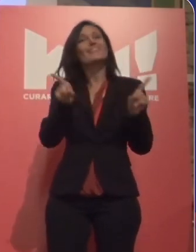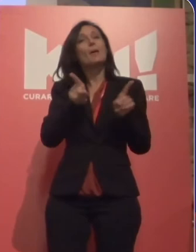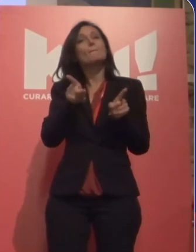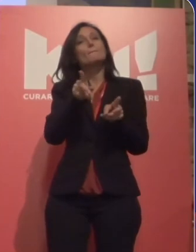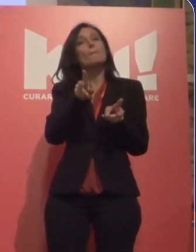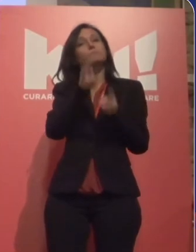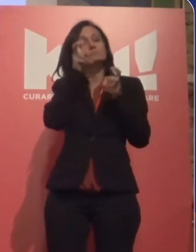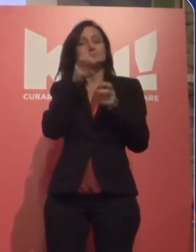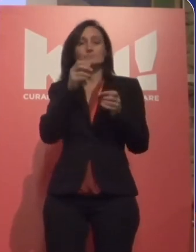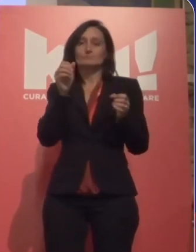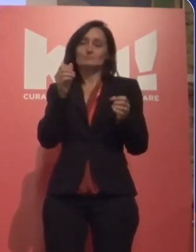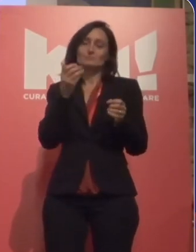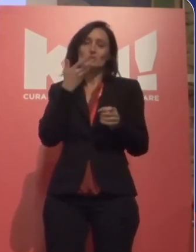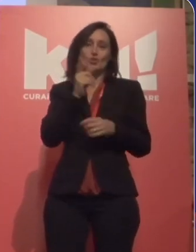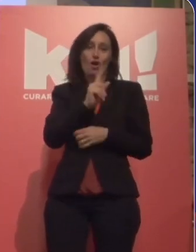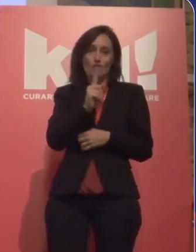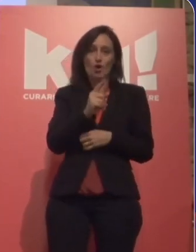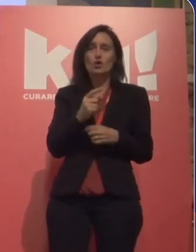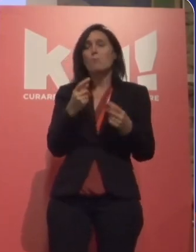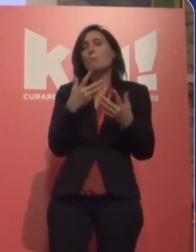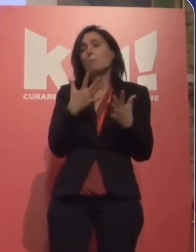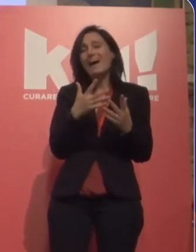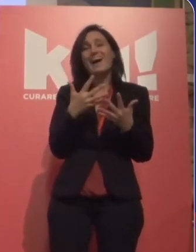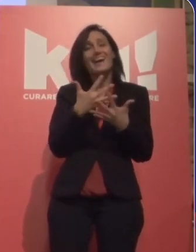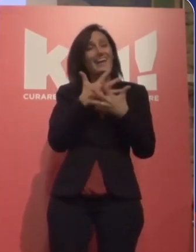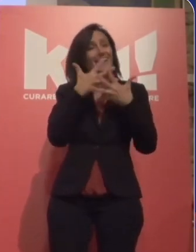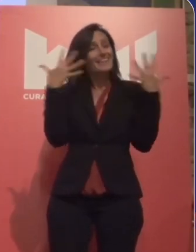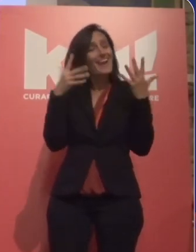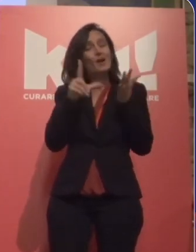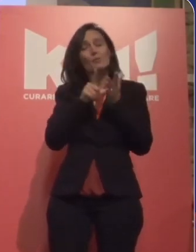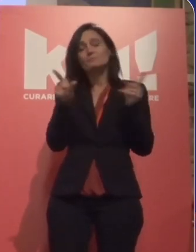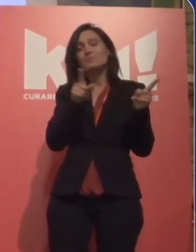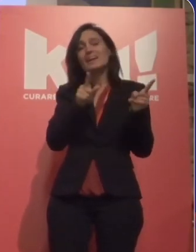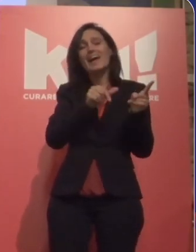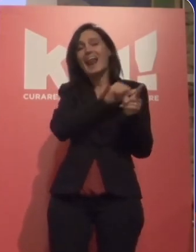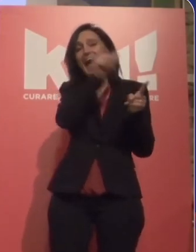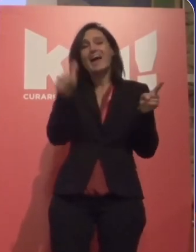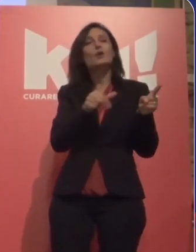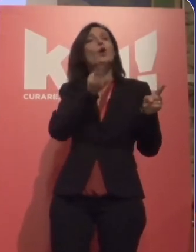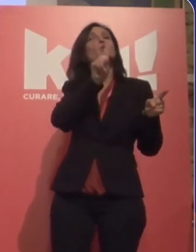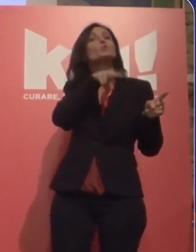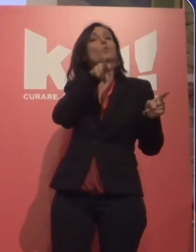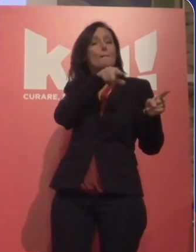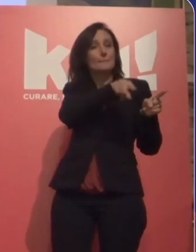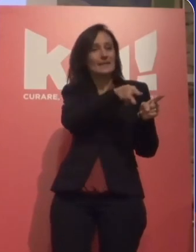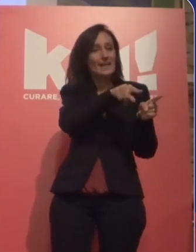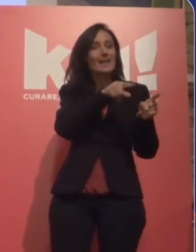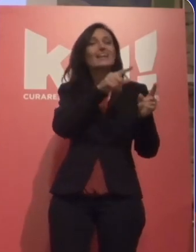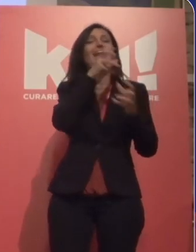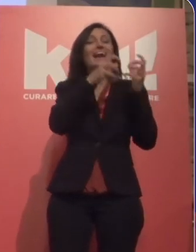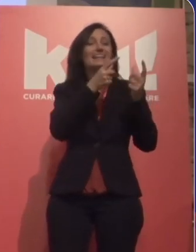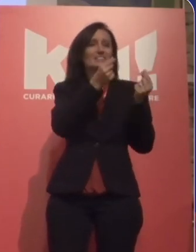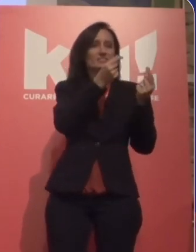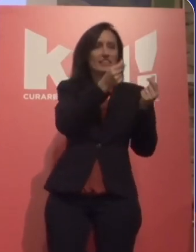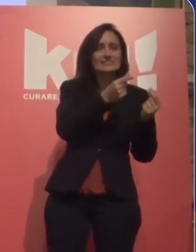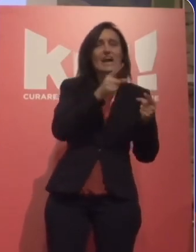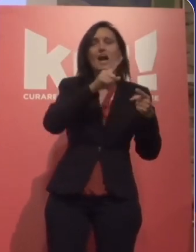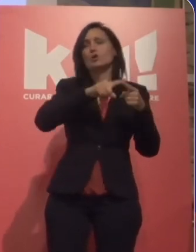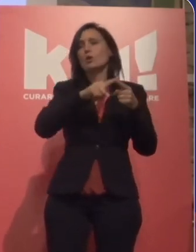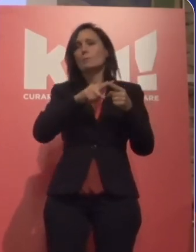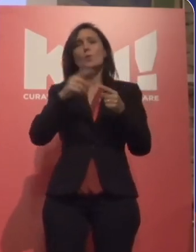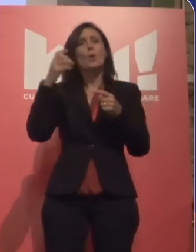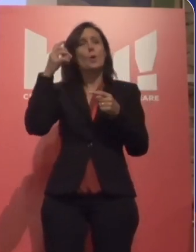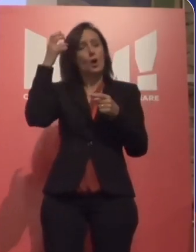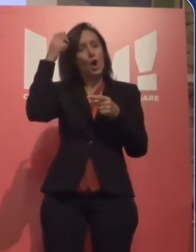anni negli anni 2000 innanzitutto di fronte agli effetti della crisi finanziarie e dei debiti sovrani progetti